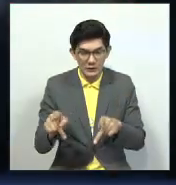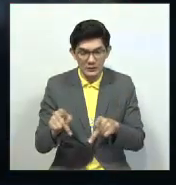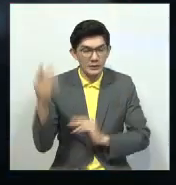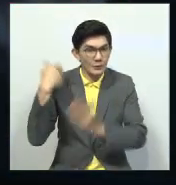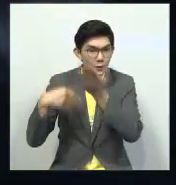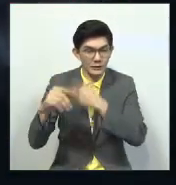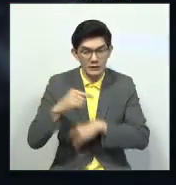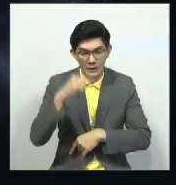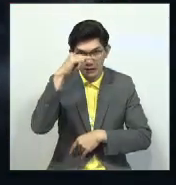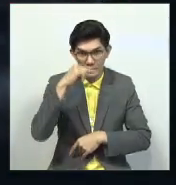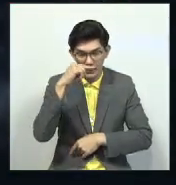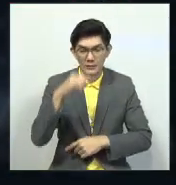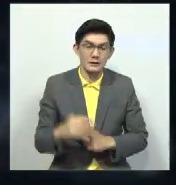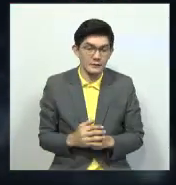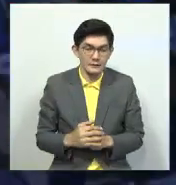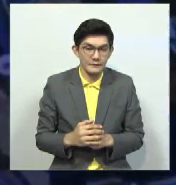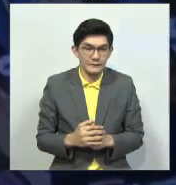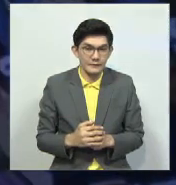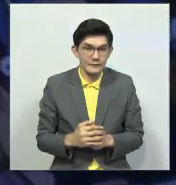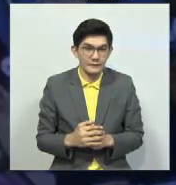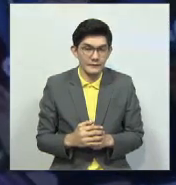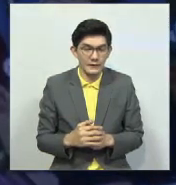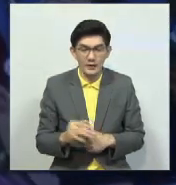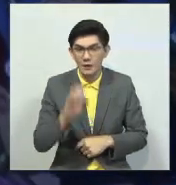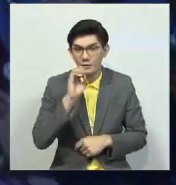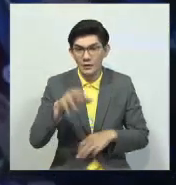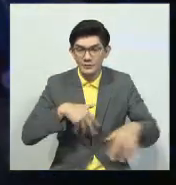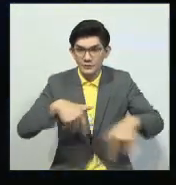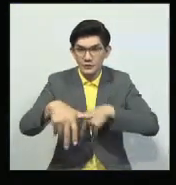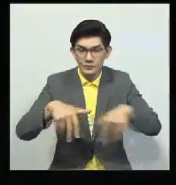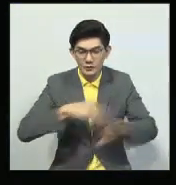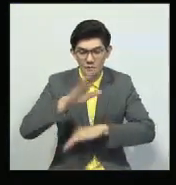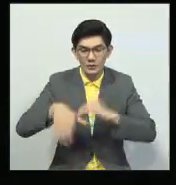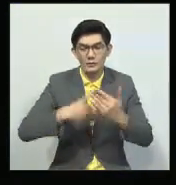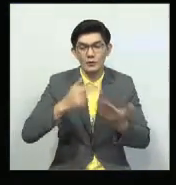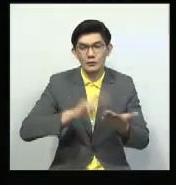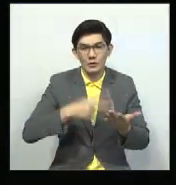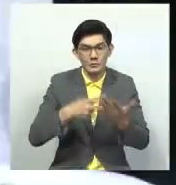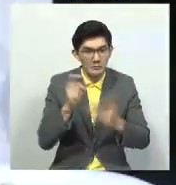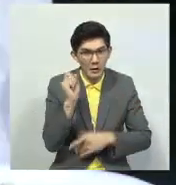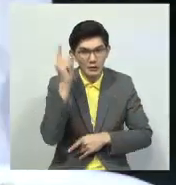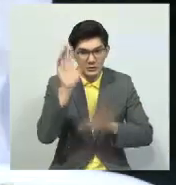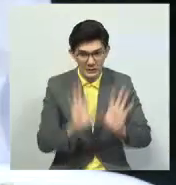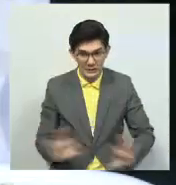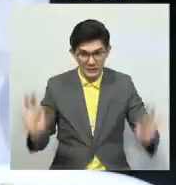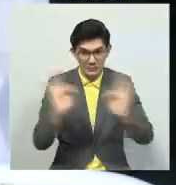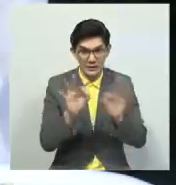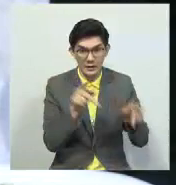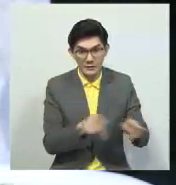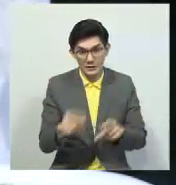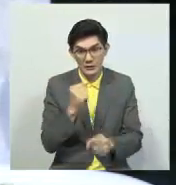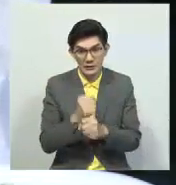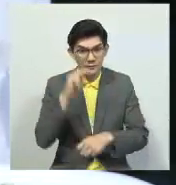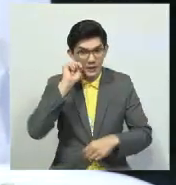ครั้งประวัติศาสตร์ของปวงชนชาวไทยนะคะโดยเน้นย้ำให้ประชาชนเข้าใจความหมายและความสำคัญของพิธีพลีกรร